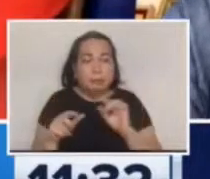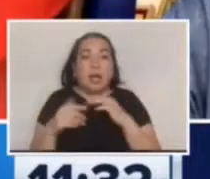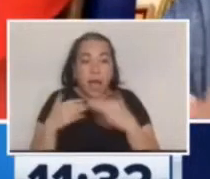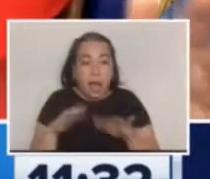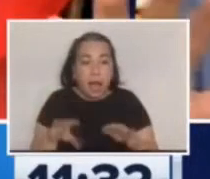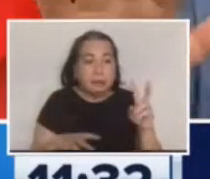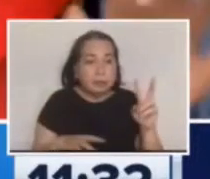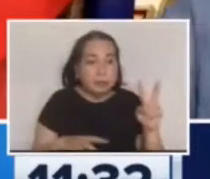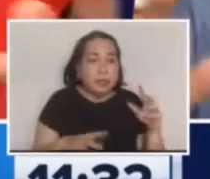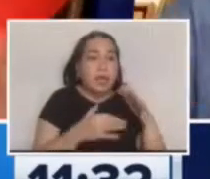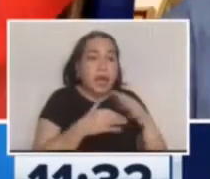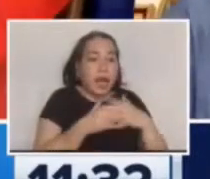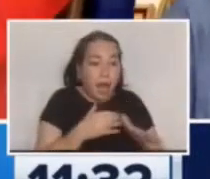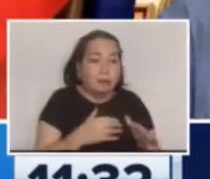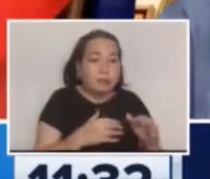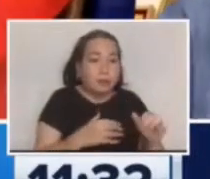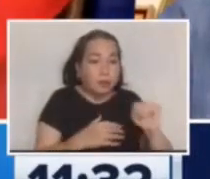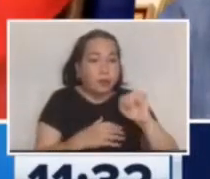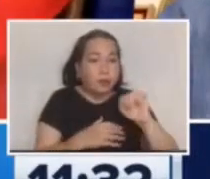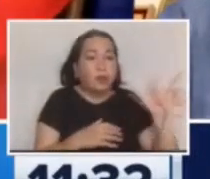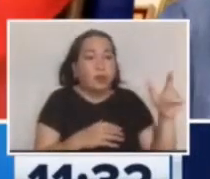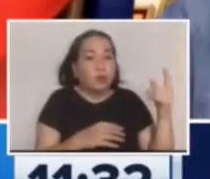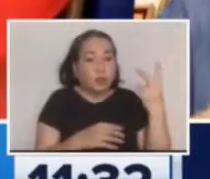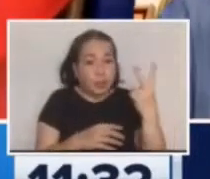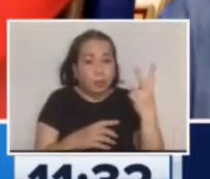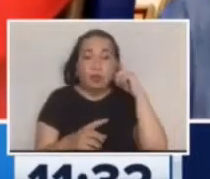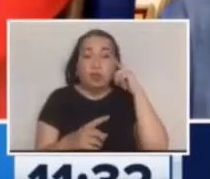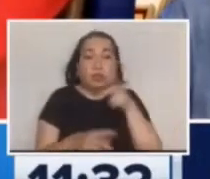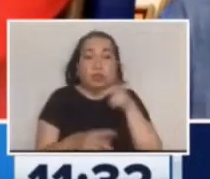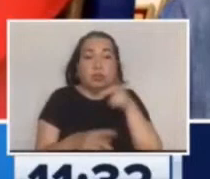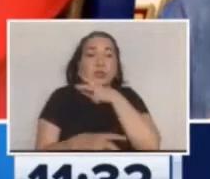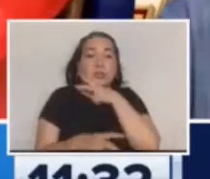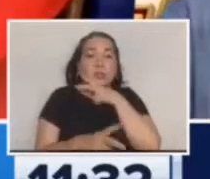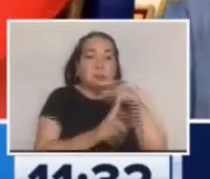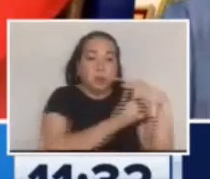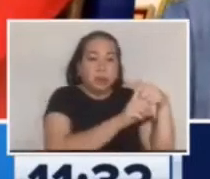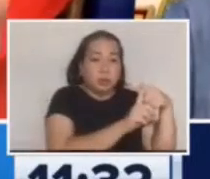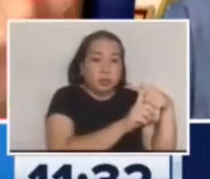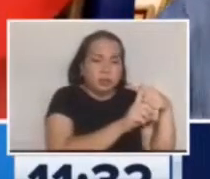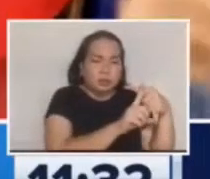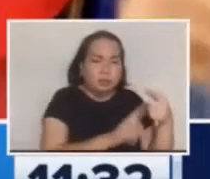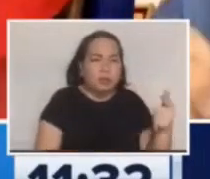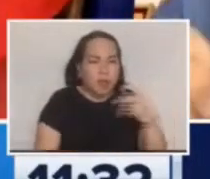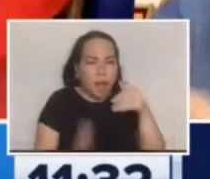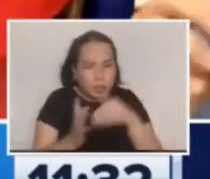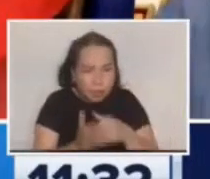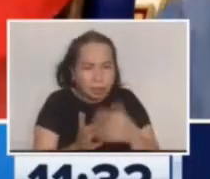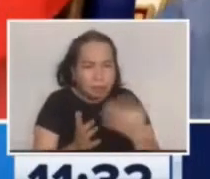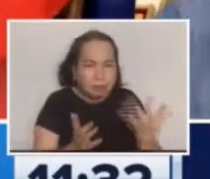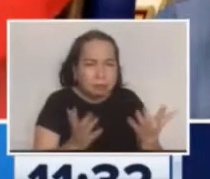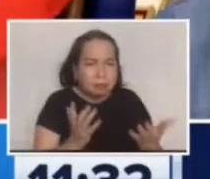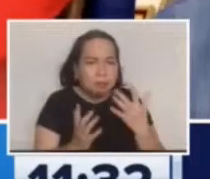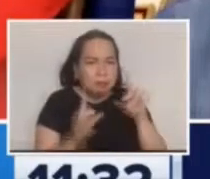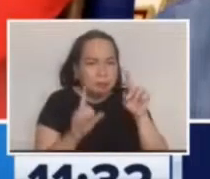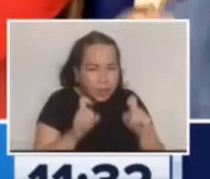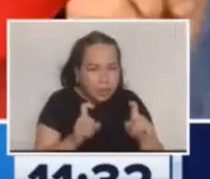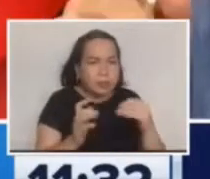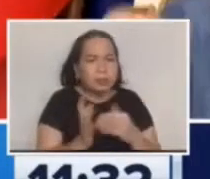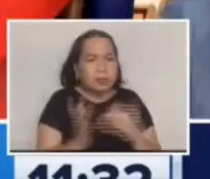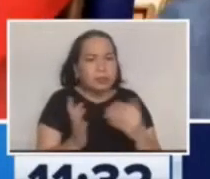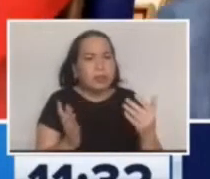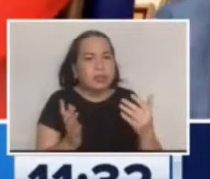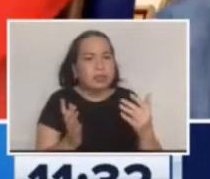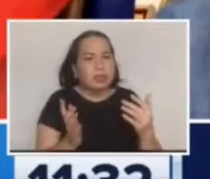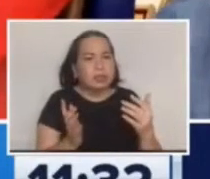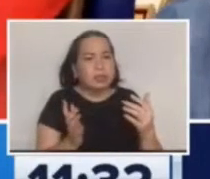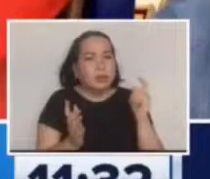dalawang nag-positive. Immediately after, nag-rapid test, nag-negative lahat. So, hinihintay namin yung final word. Kaya